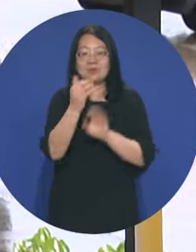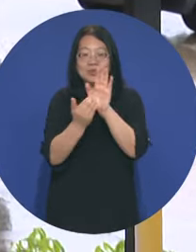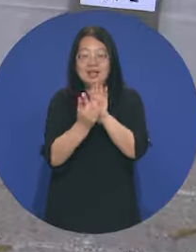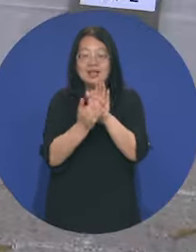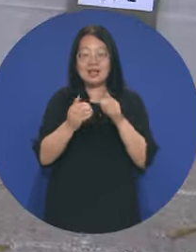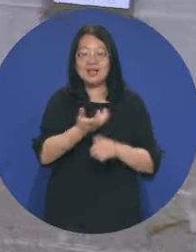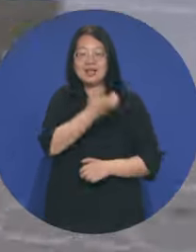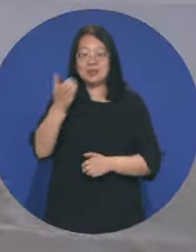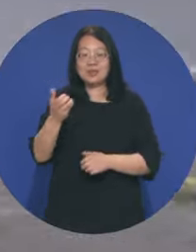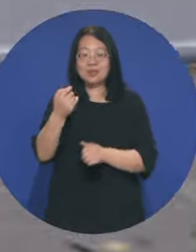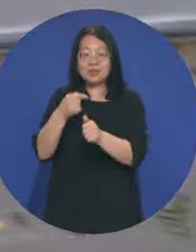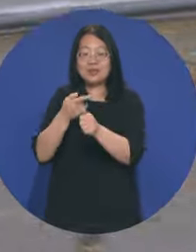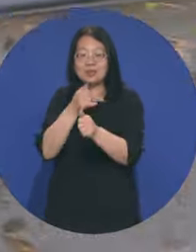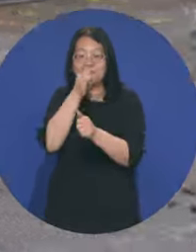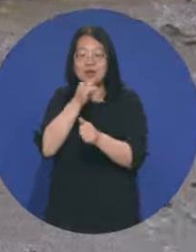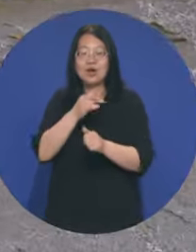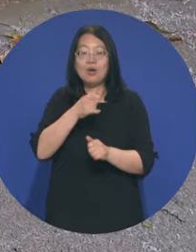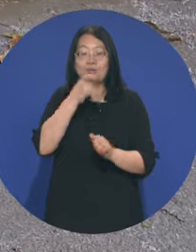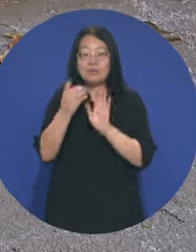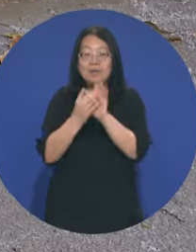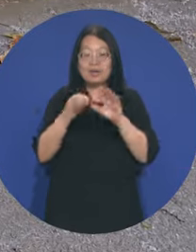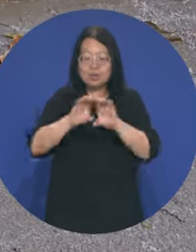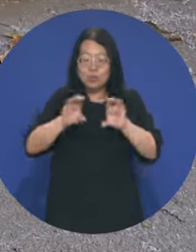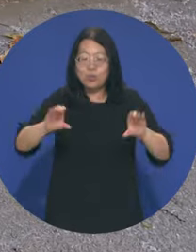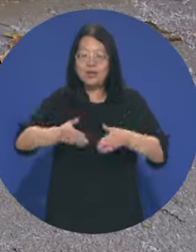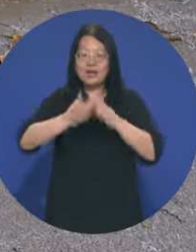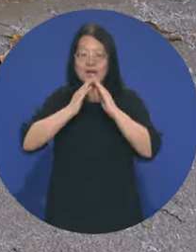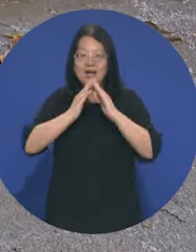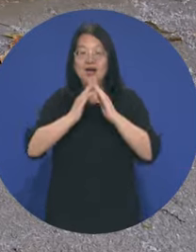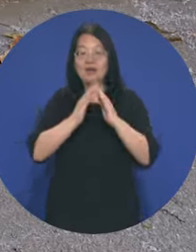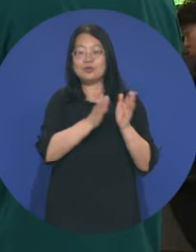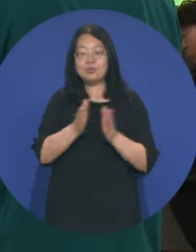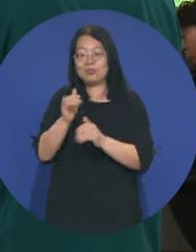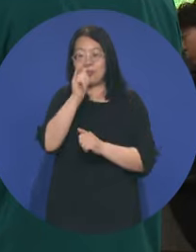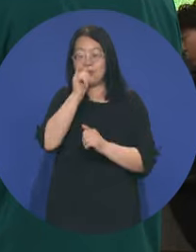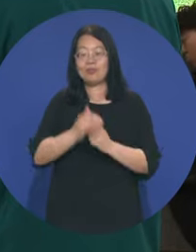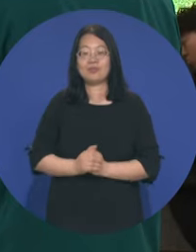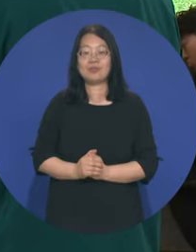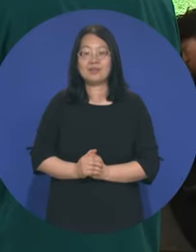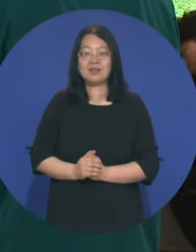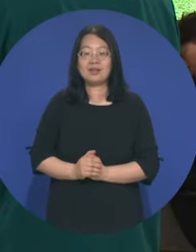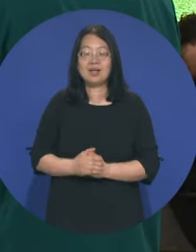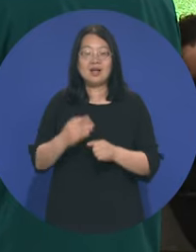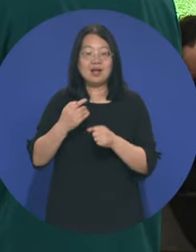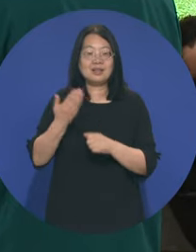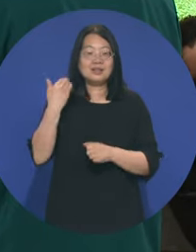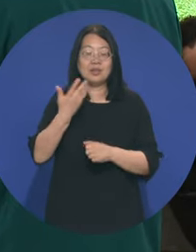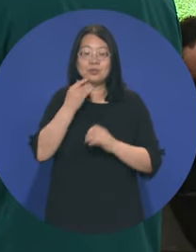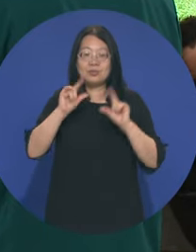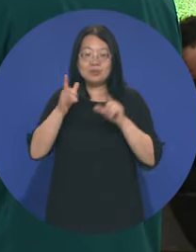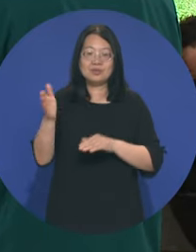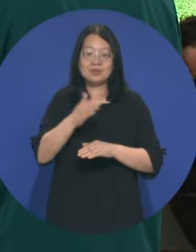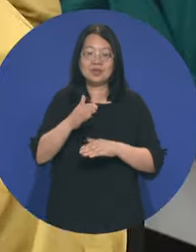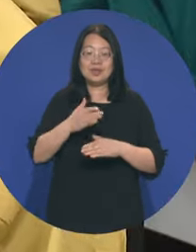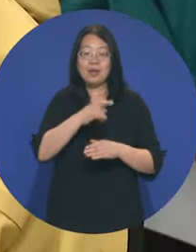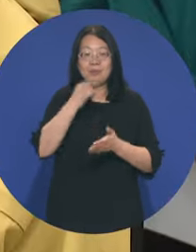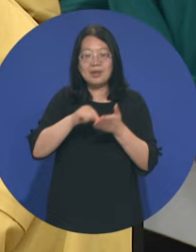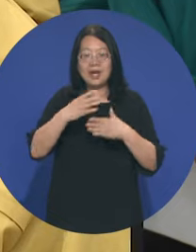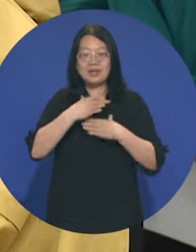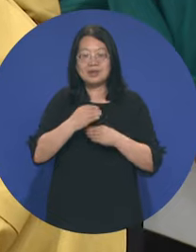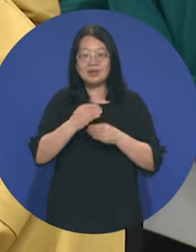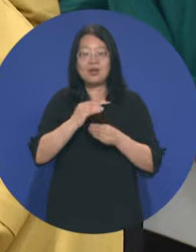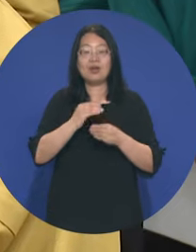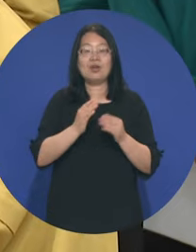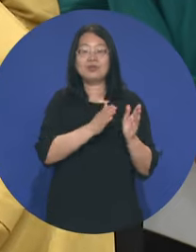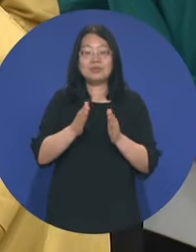지시는 물론이고 차수판을 설치해 혹시 모를 침수에 대비했습니다. 한편 도는 지난 주말부터